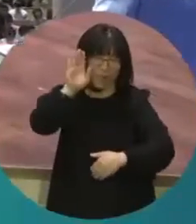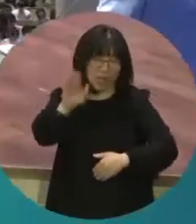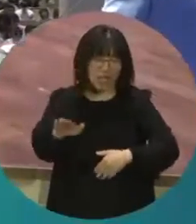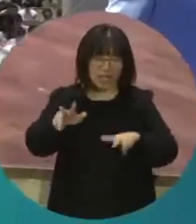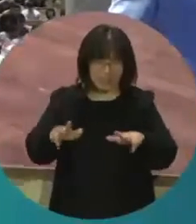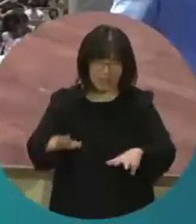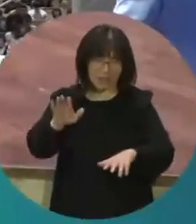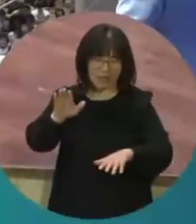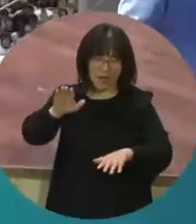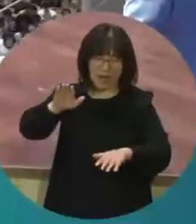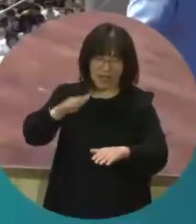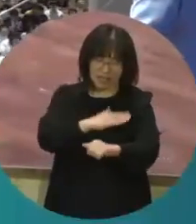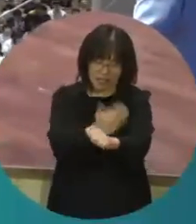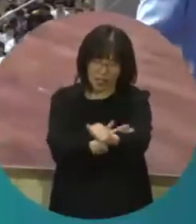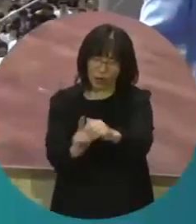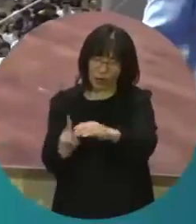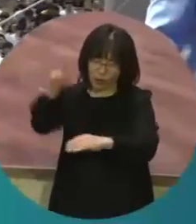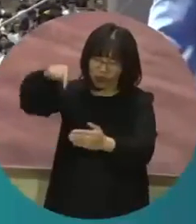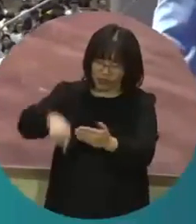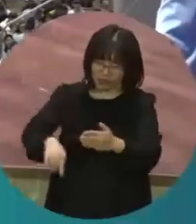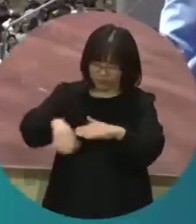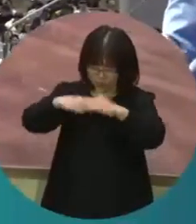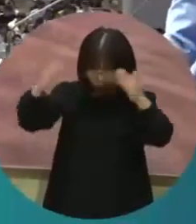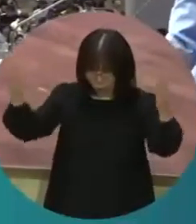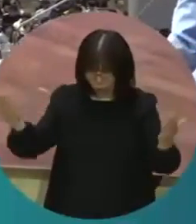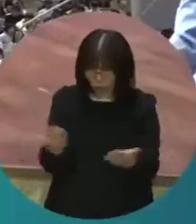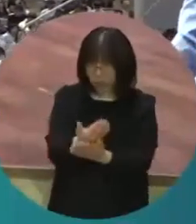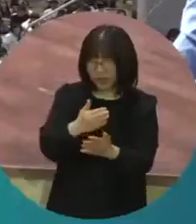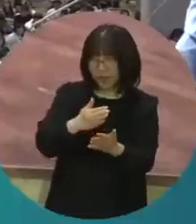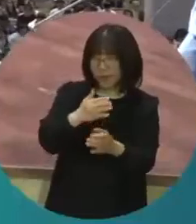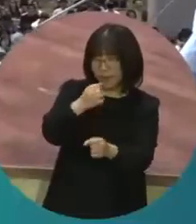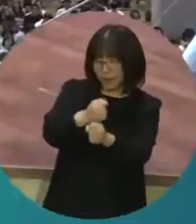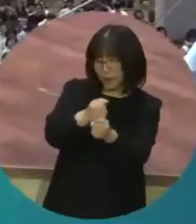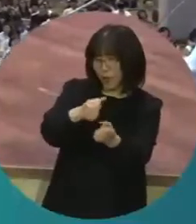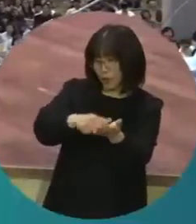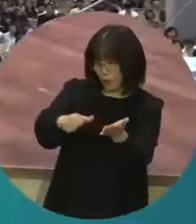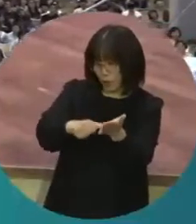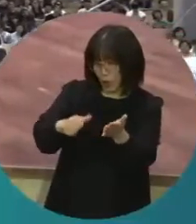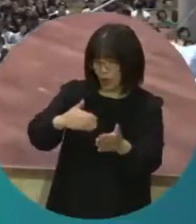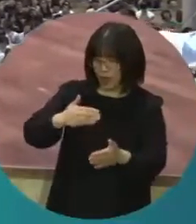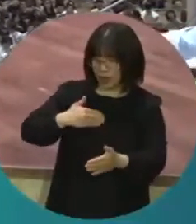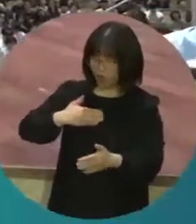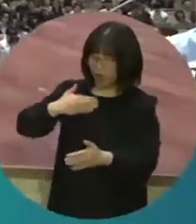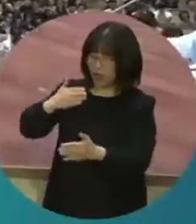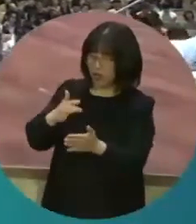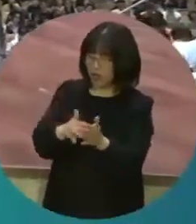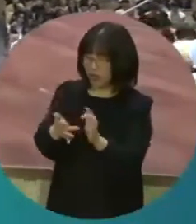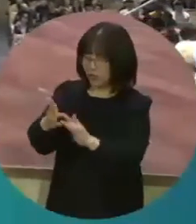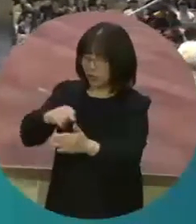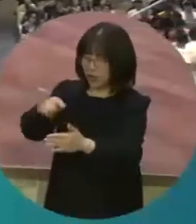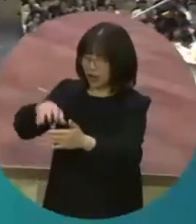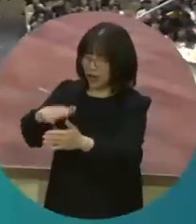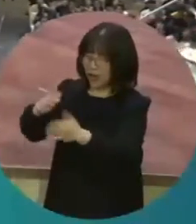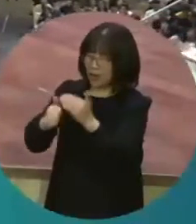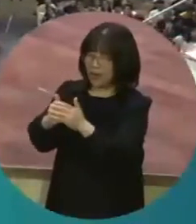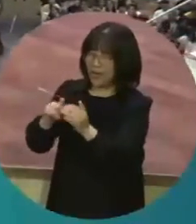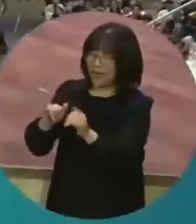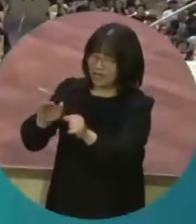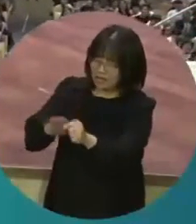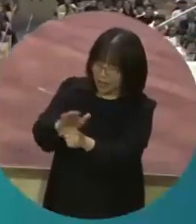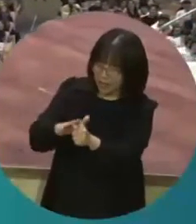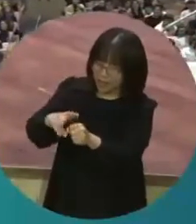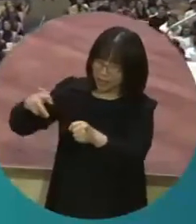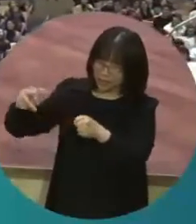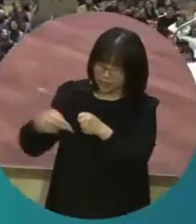능력이나 높음이나 기쁨이나 다른 어떤 피조물이라도 우리를 우리 주 그리스도 예수 안에 있는 하나님의 사랑에서 끊을 수